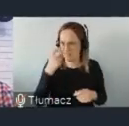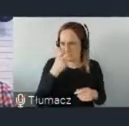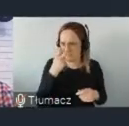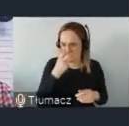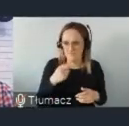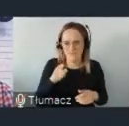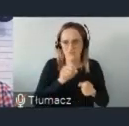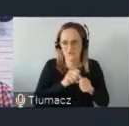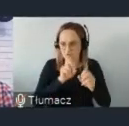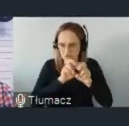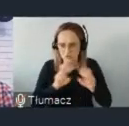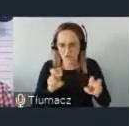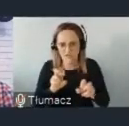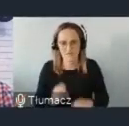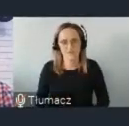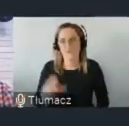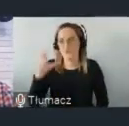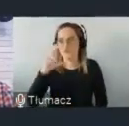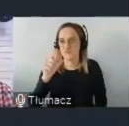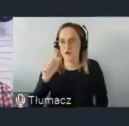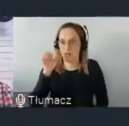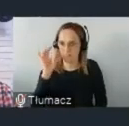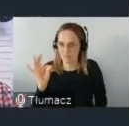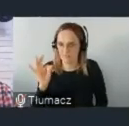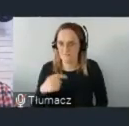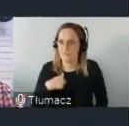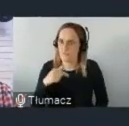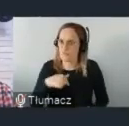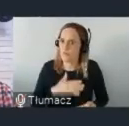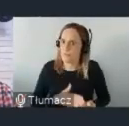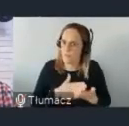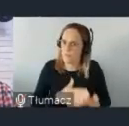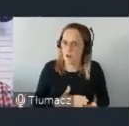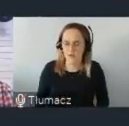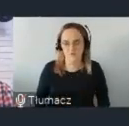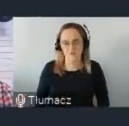jest chyba czat. O, właśnie. Muszę sobie poradzić z tym.